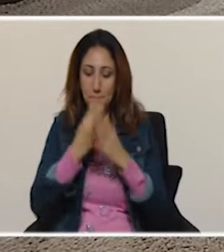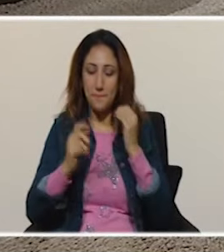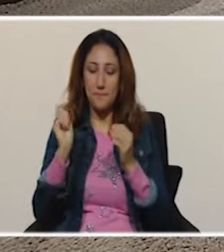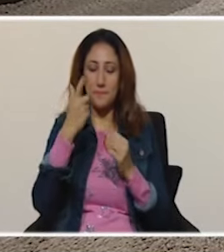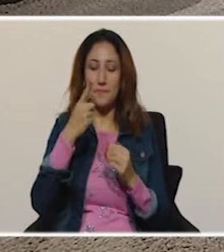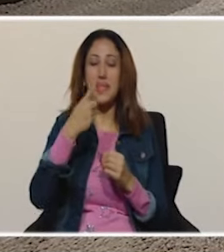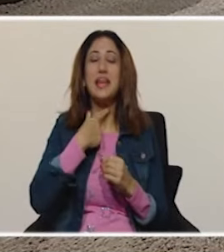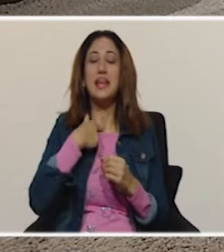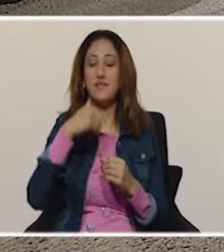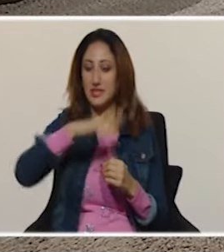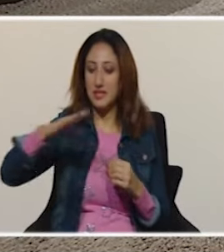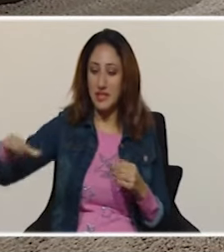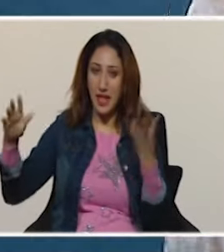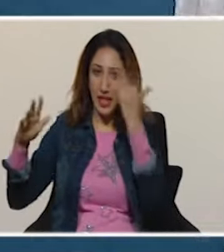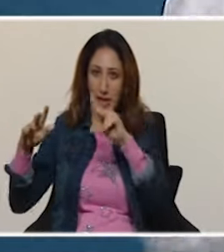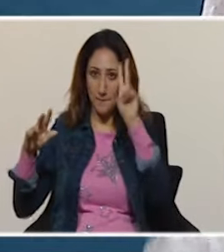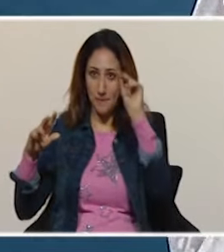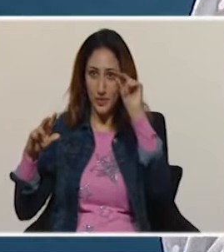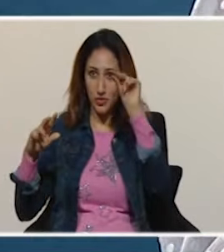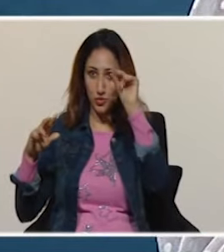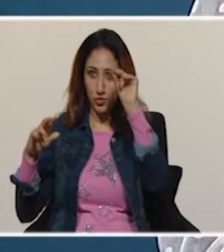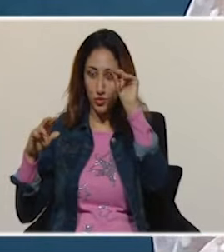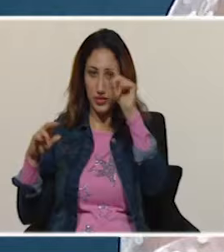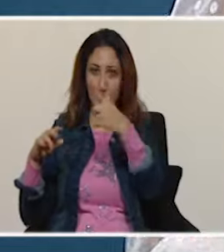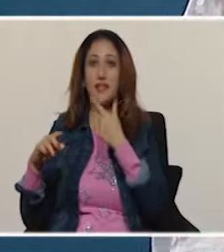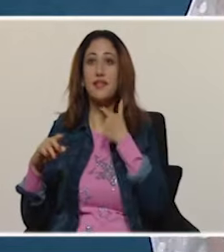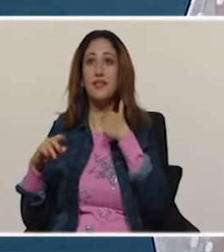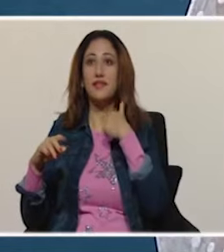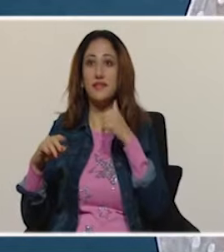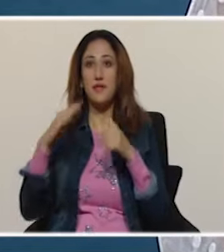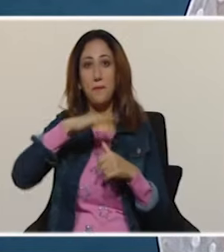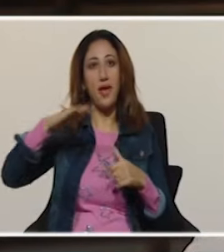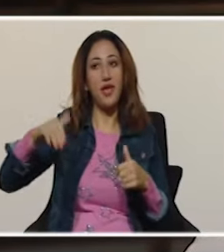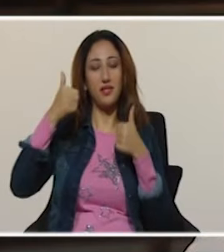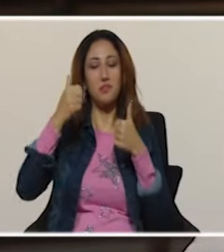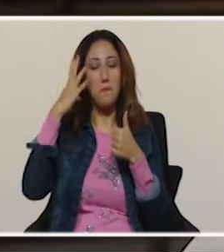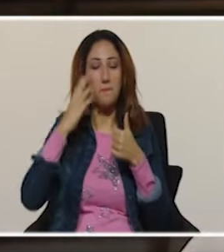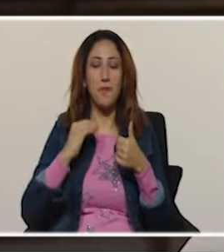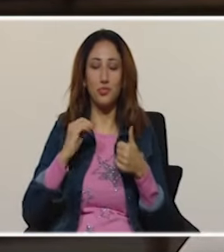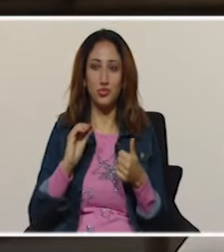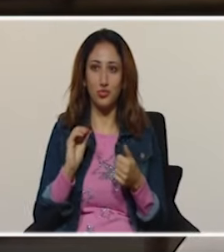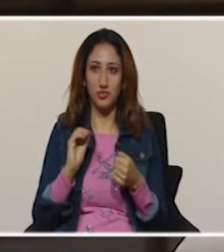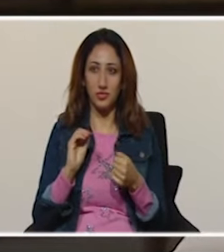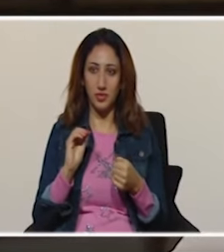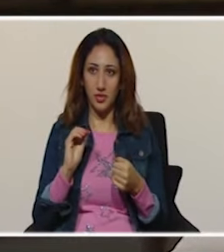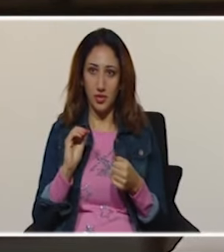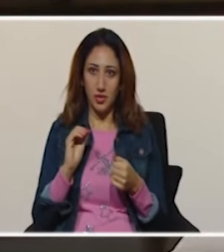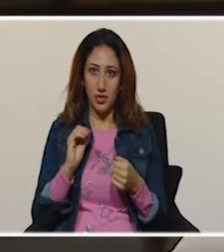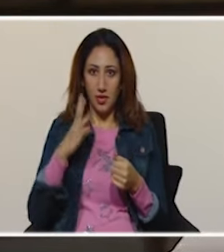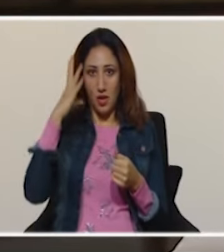أجيب 20 عيل. أيوه. ليه؟ بس بيضلوا جسمي عامل هيك. أحلى حاجة العيال. علشان متجوزين يبقوا سعد على